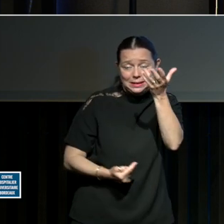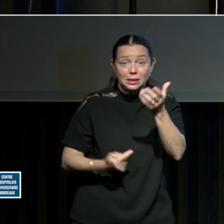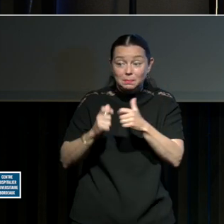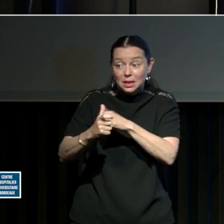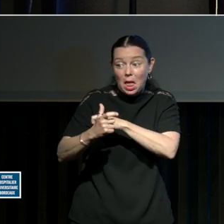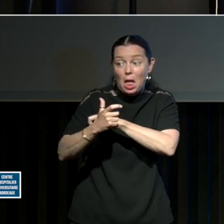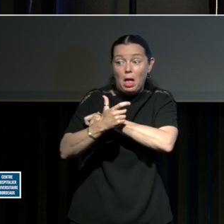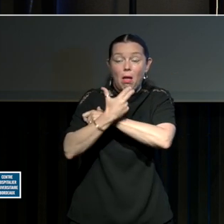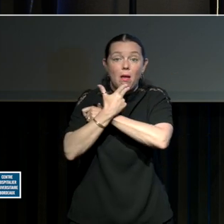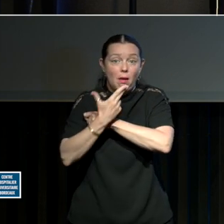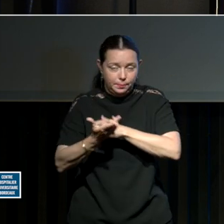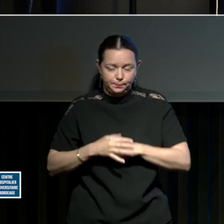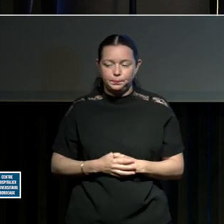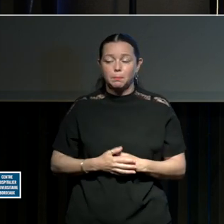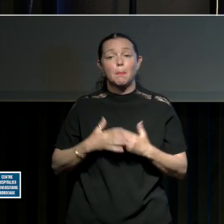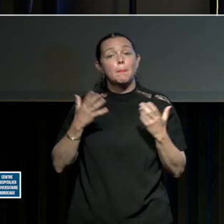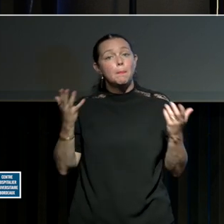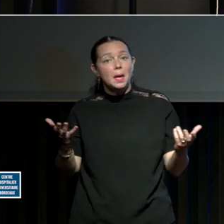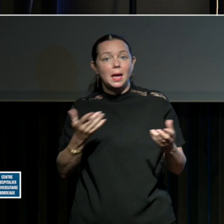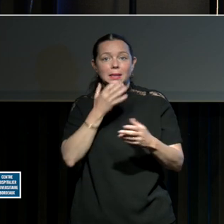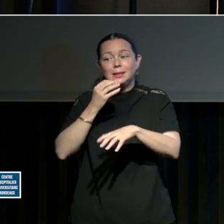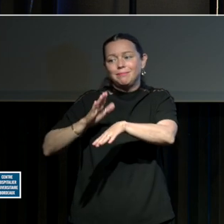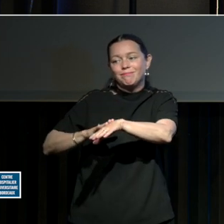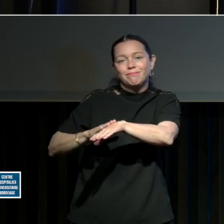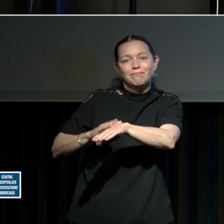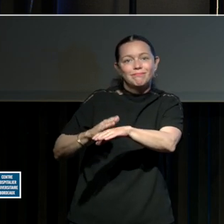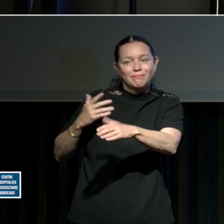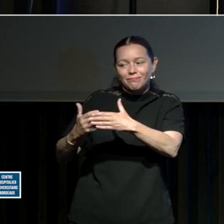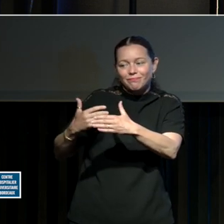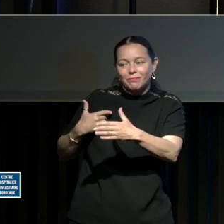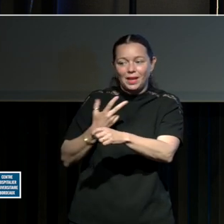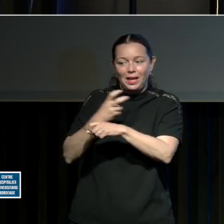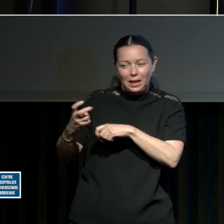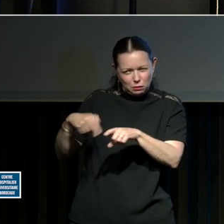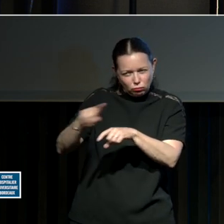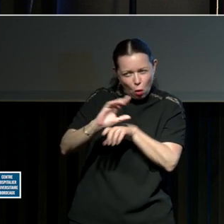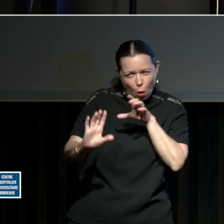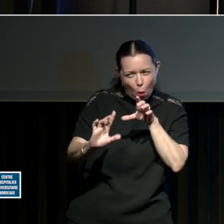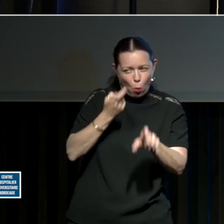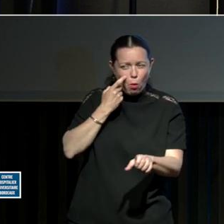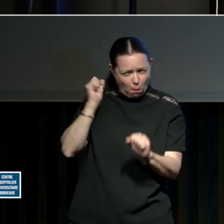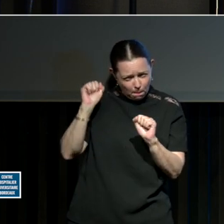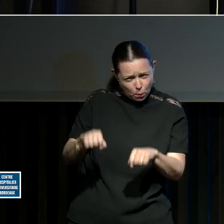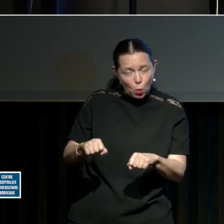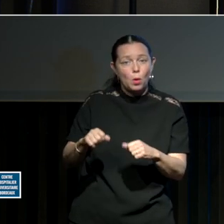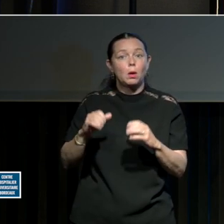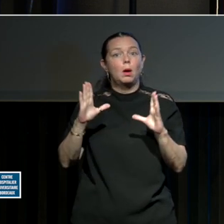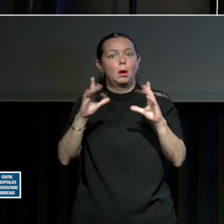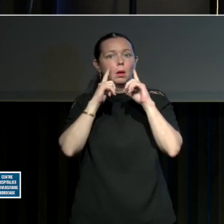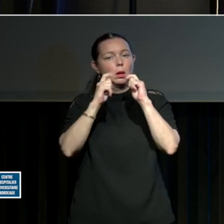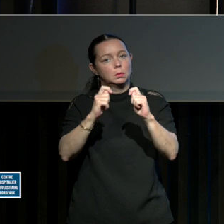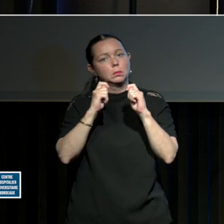usage. Mais quand on parle de prévention et de connaissance des risques, il est très important de ne pas non plus tomber